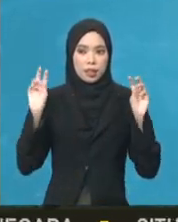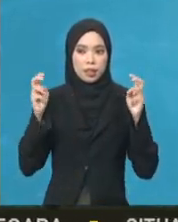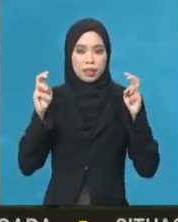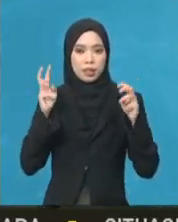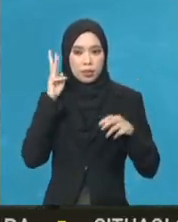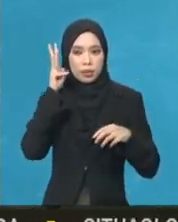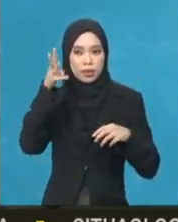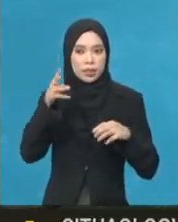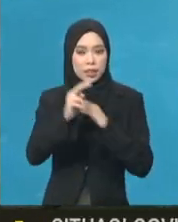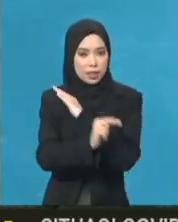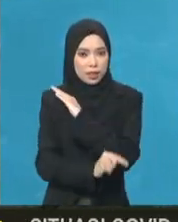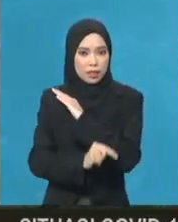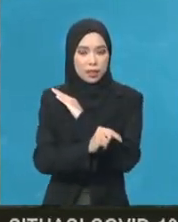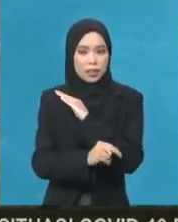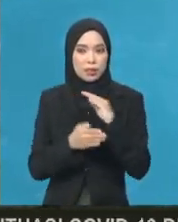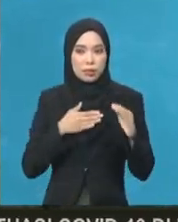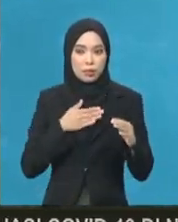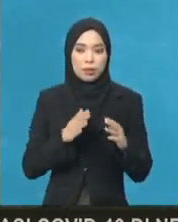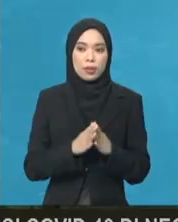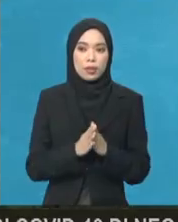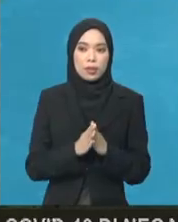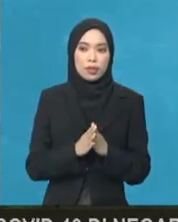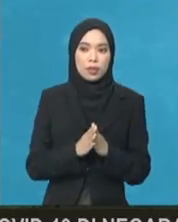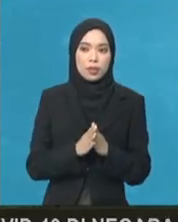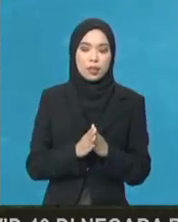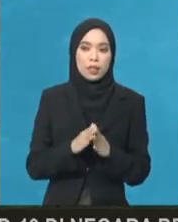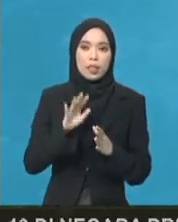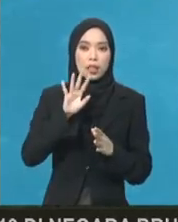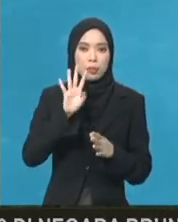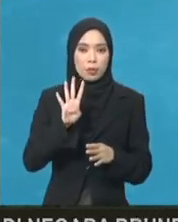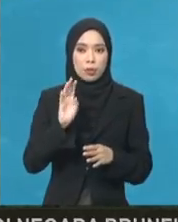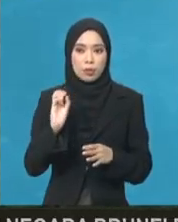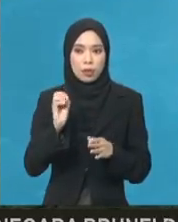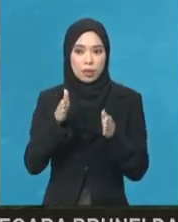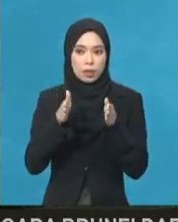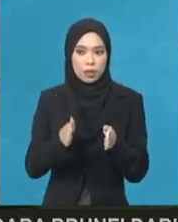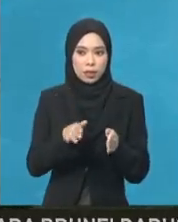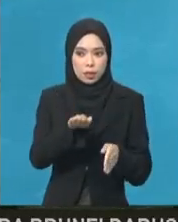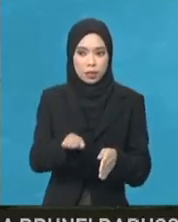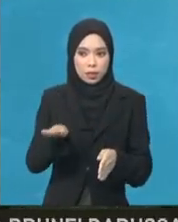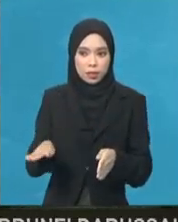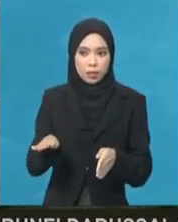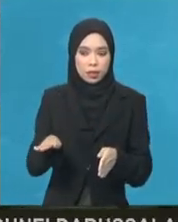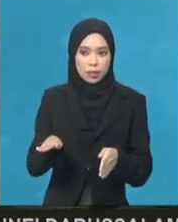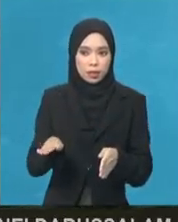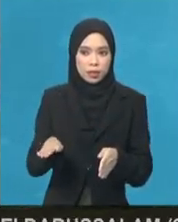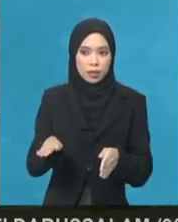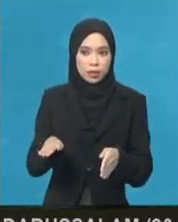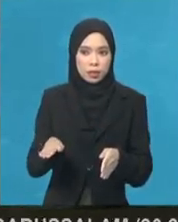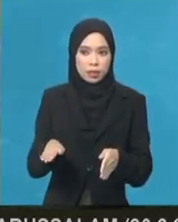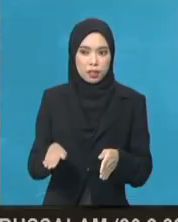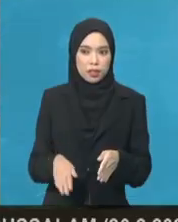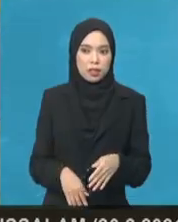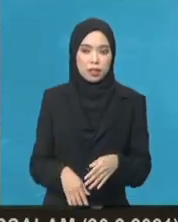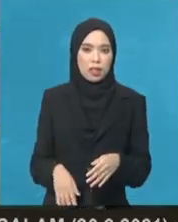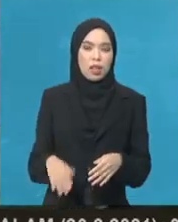wawasan negara ke dan yang melibatkan selama 40 orang murid dan mereka hanya mengambil Masa kurang daripada